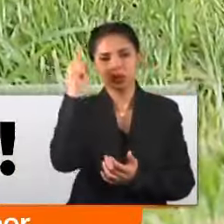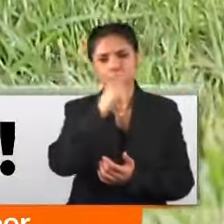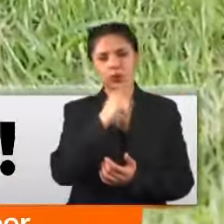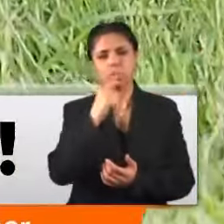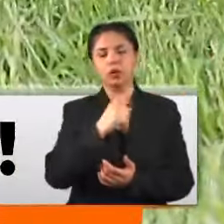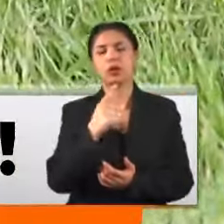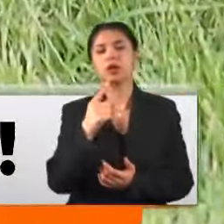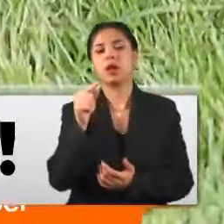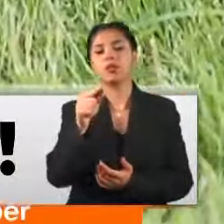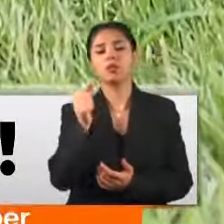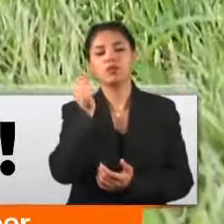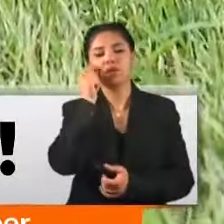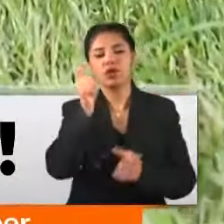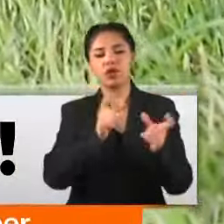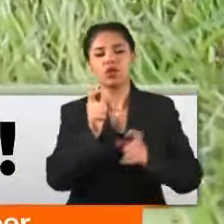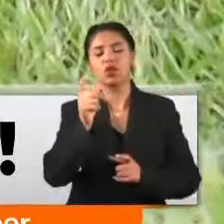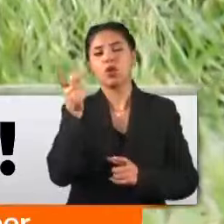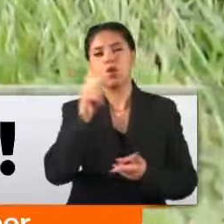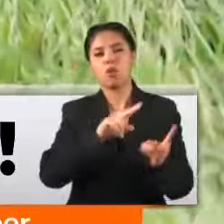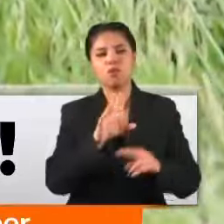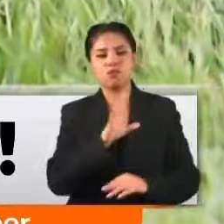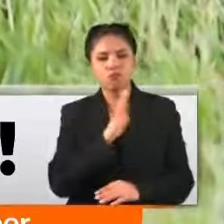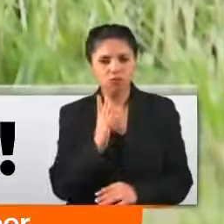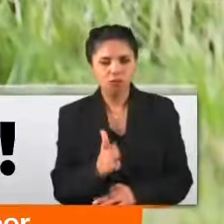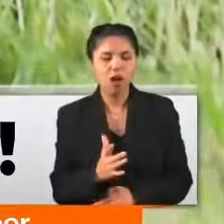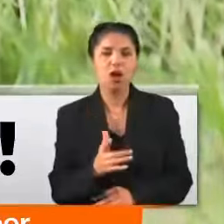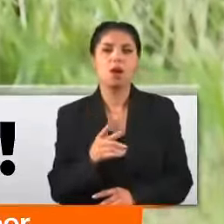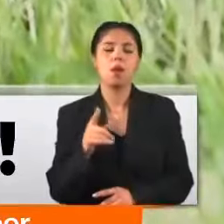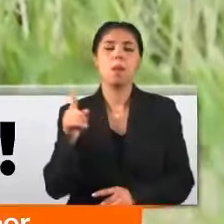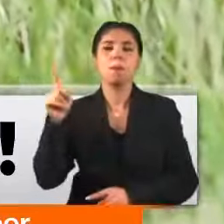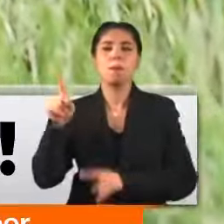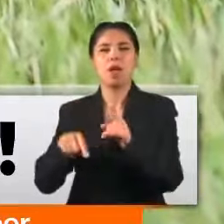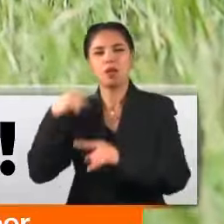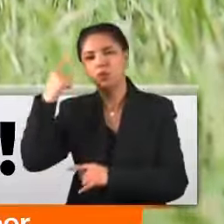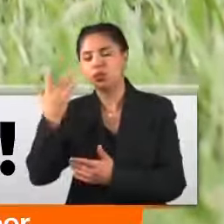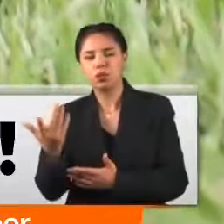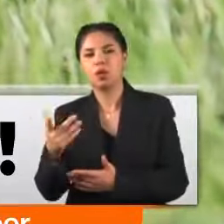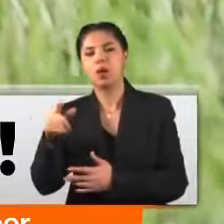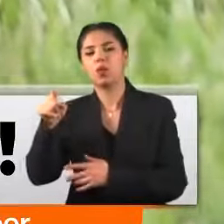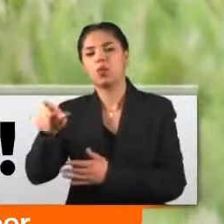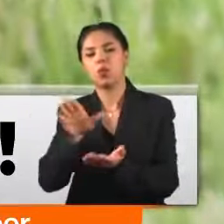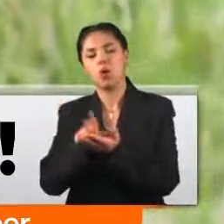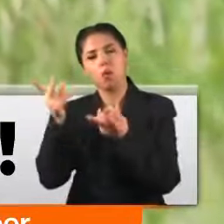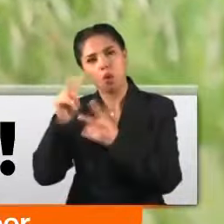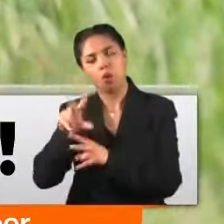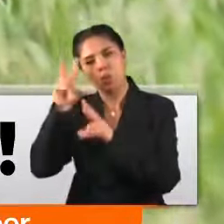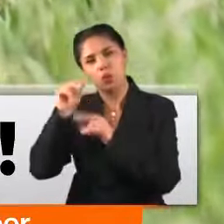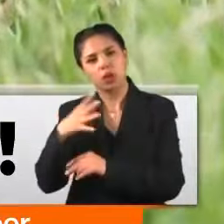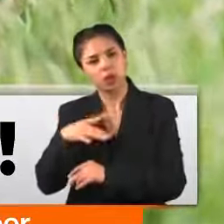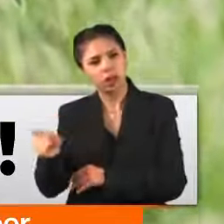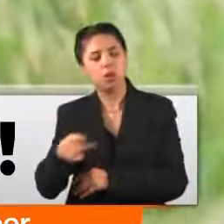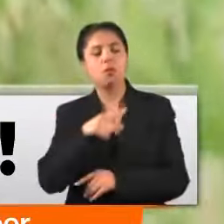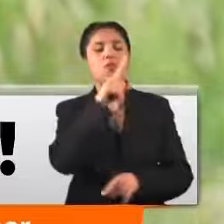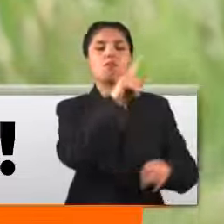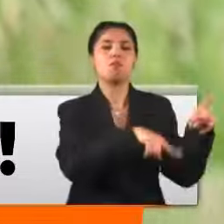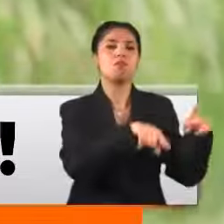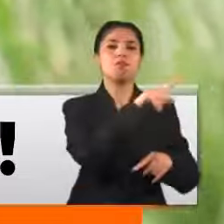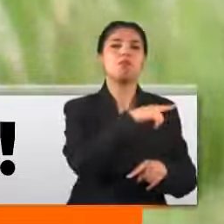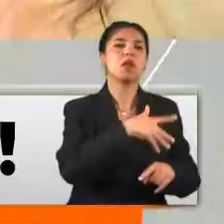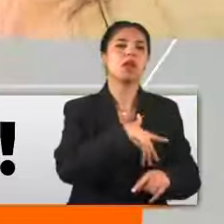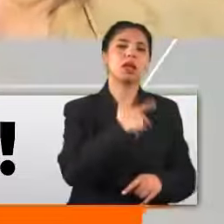İşte bu yüzden bir taraf başıboş köpeklerin uyutulmasını istiyor. Diğer tarafsa uyutulmasını istemiyor ve başka çözüm